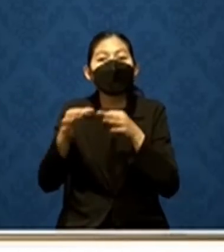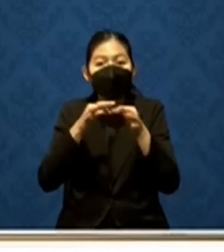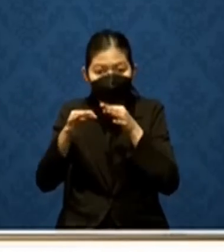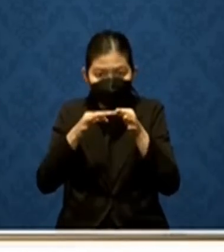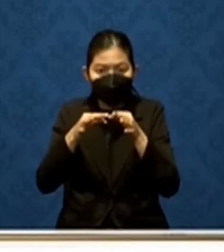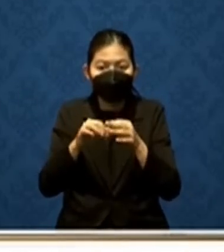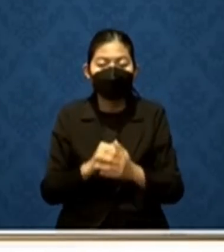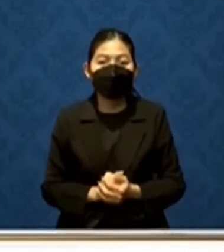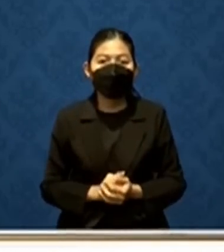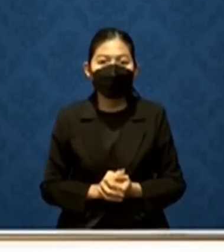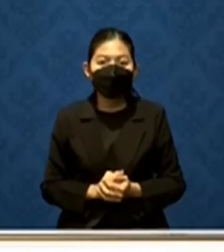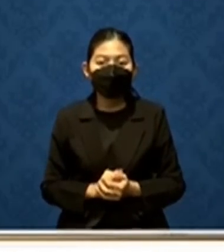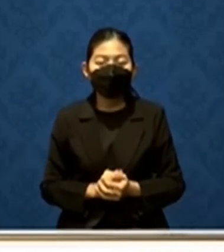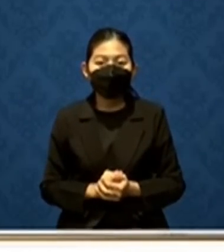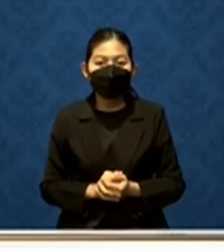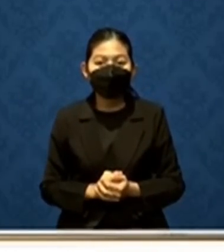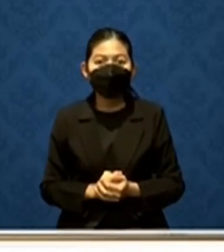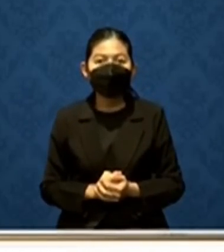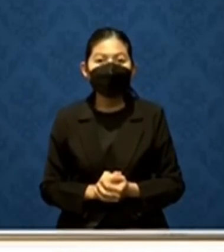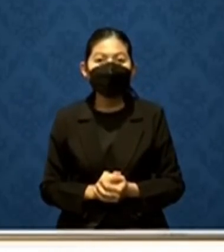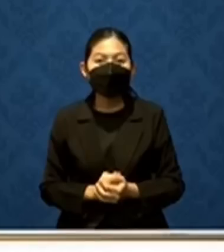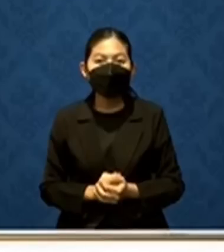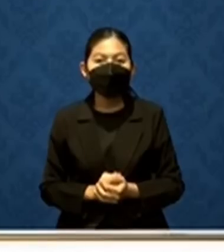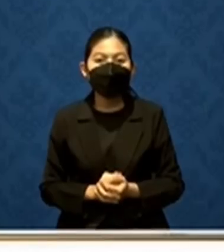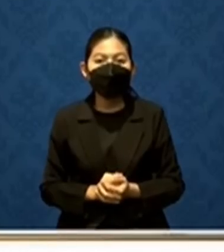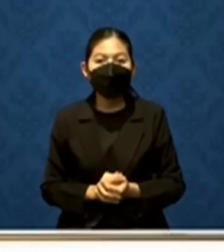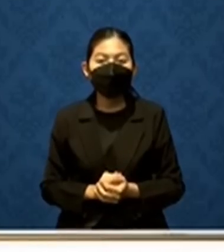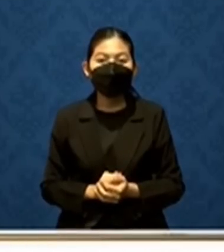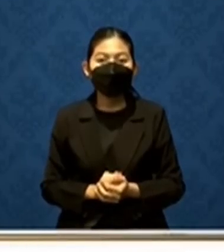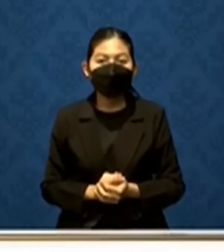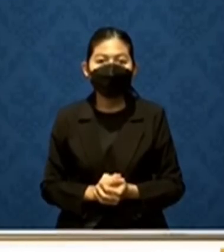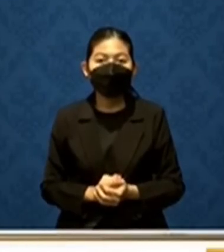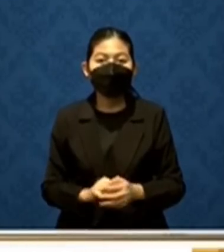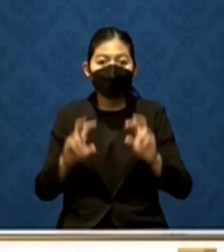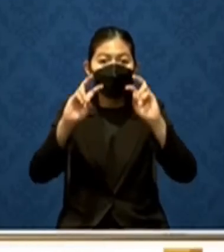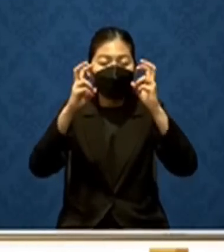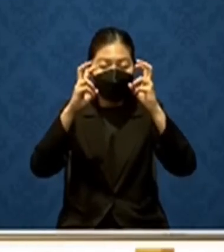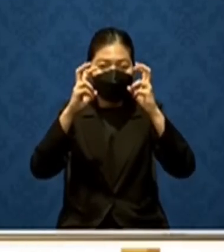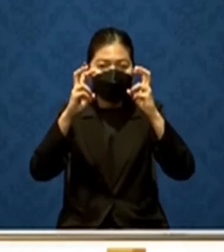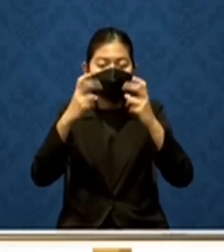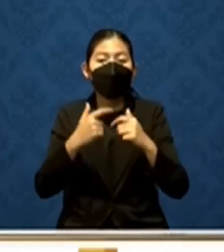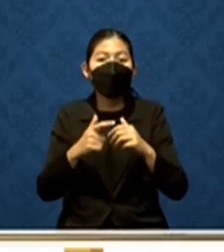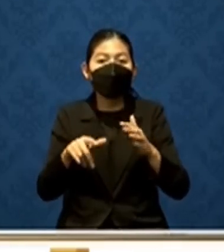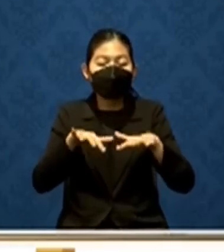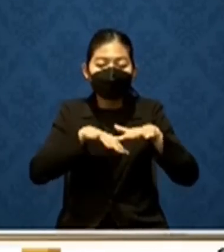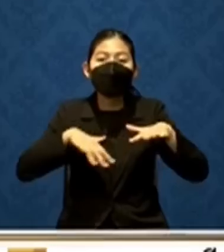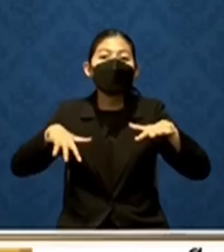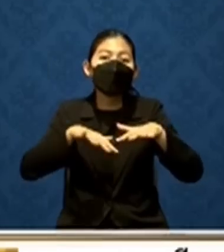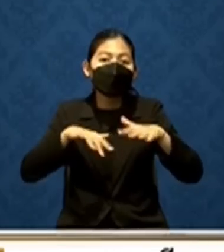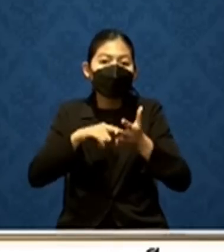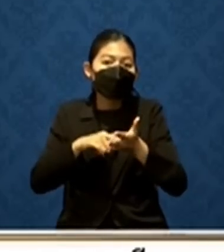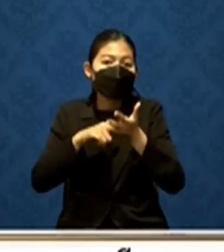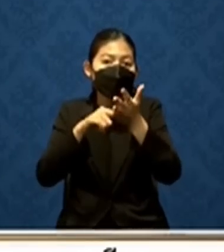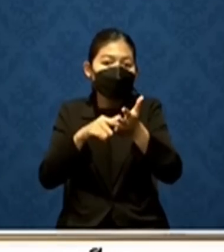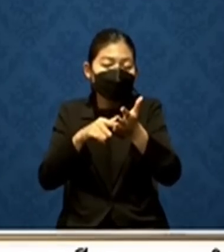เอาไว้ถ้ามาจากนี้ก็รบกับสุดยอดที่ขอเปิดอภิปรายทั่วไปเพื่อลงมติ